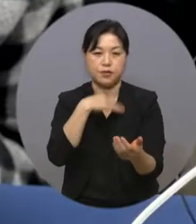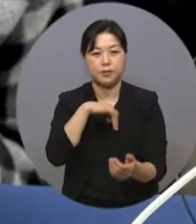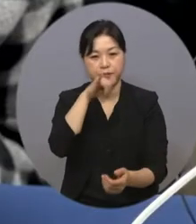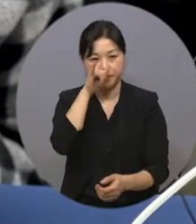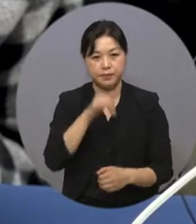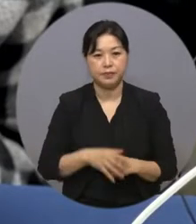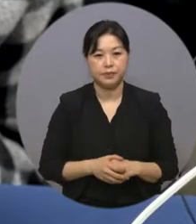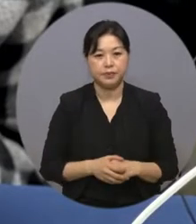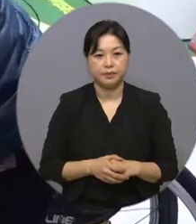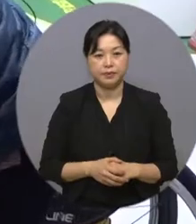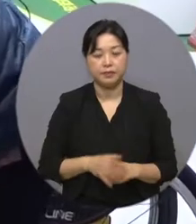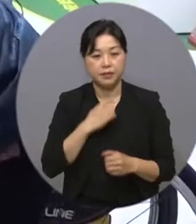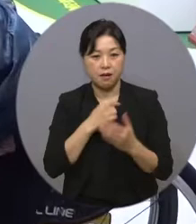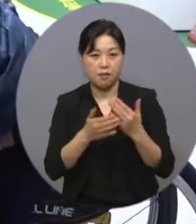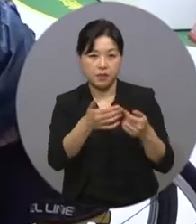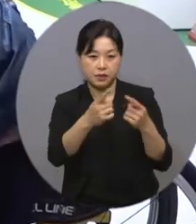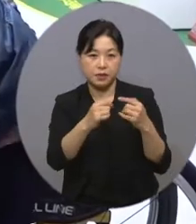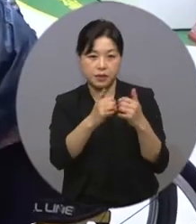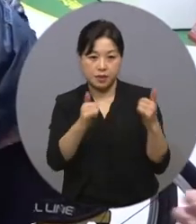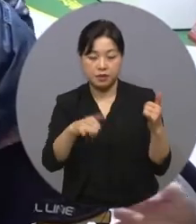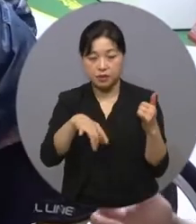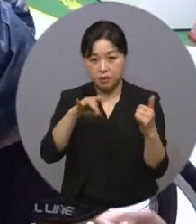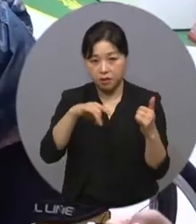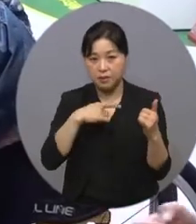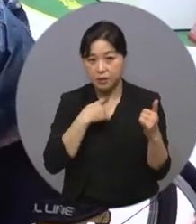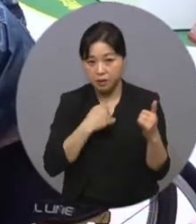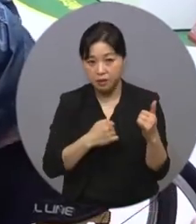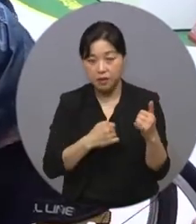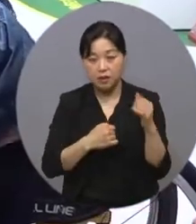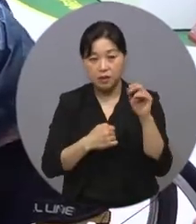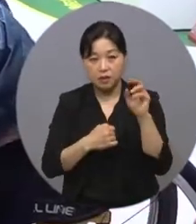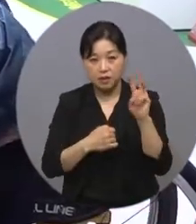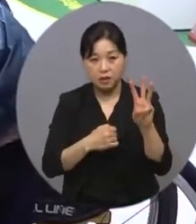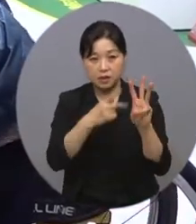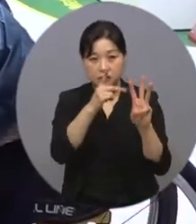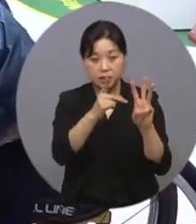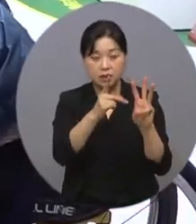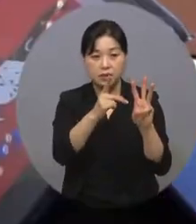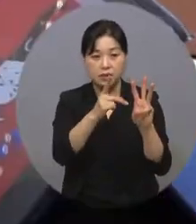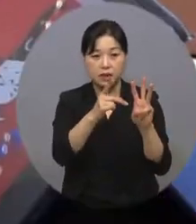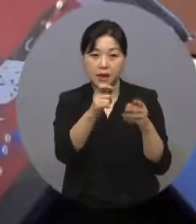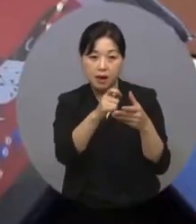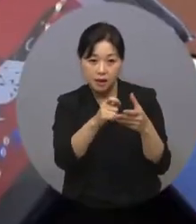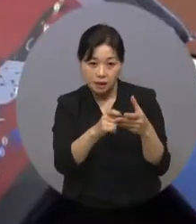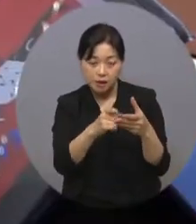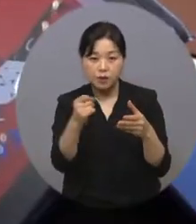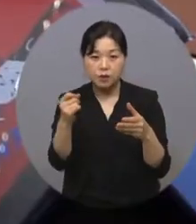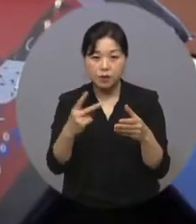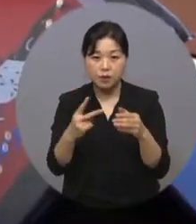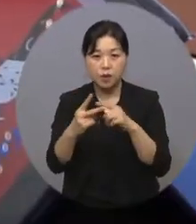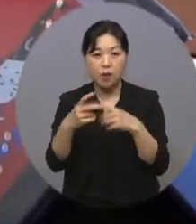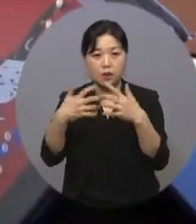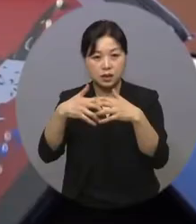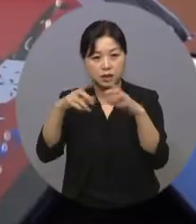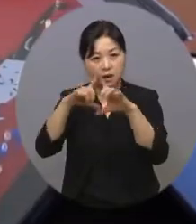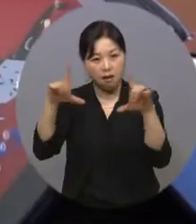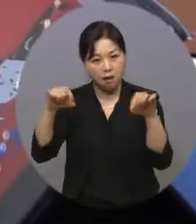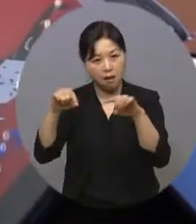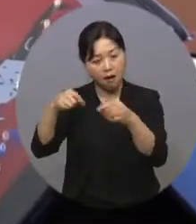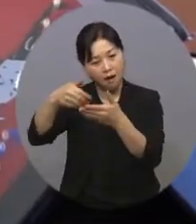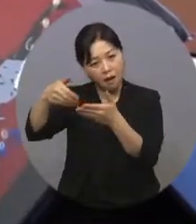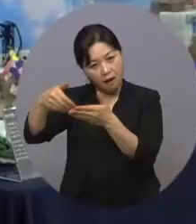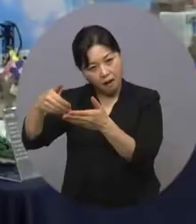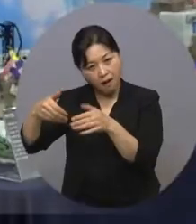체험에 참여한 이용인들은 처음 접해보는 3D 펜 아트, 모바일 미술에 관심을 보이며 작품 만들기에